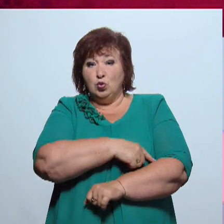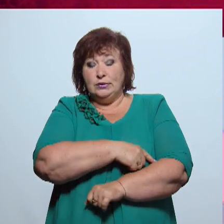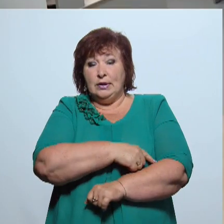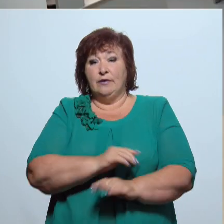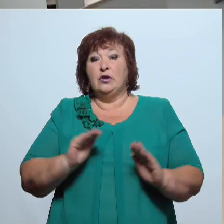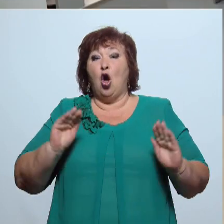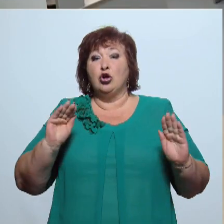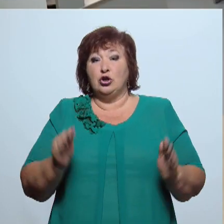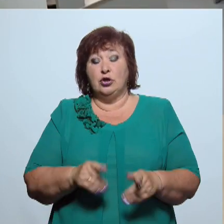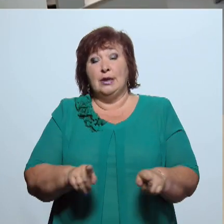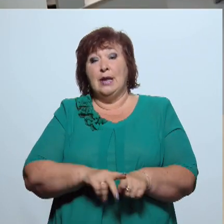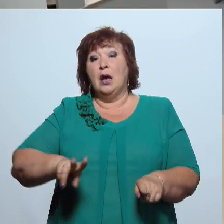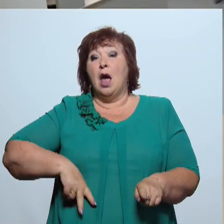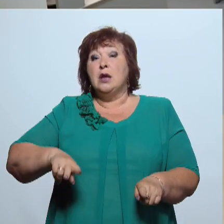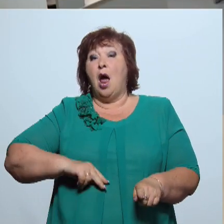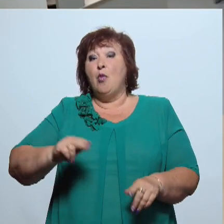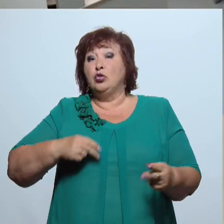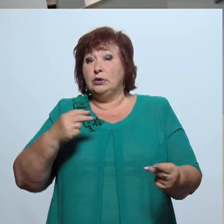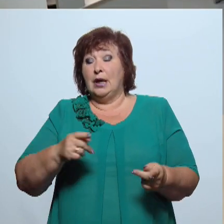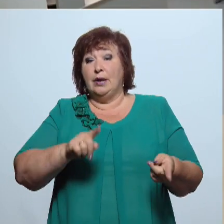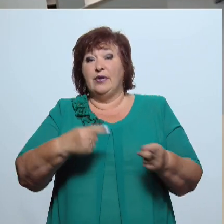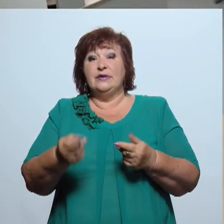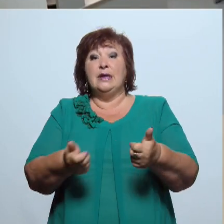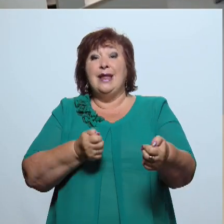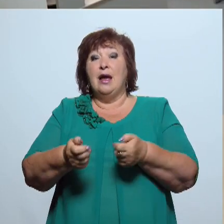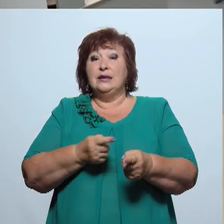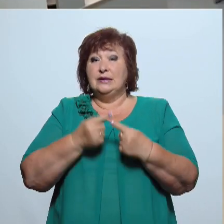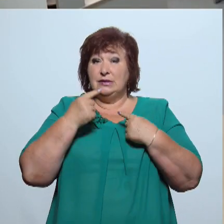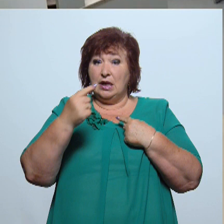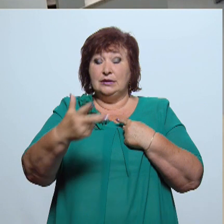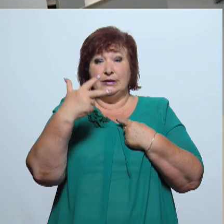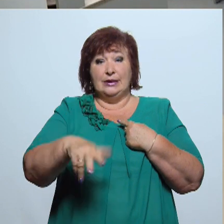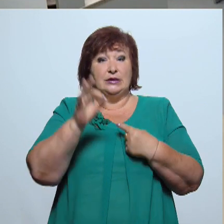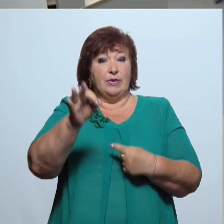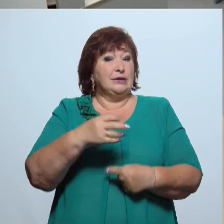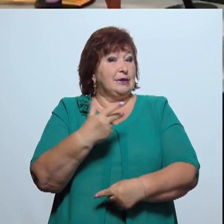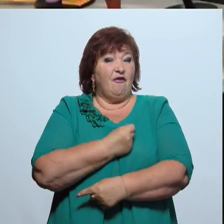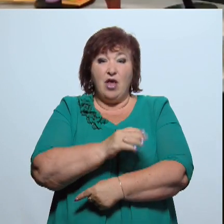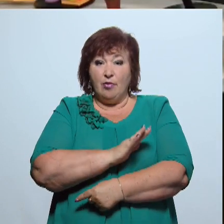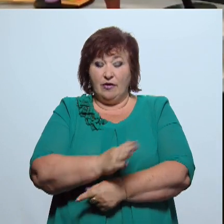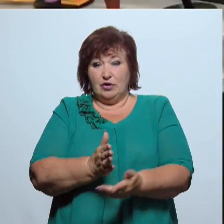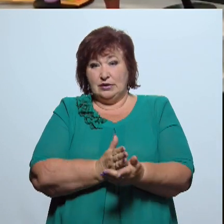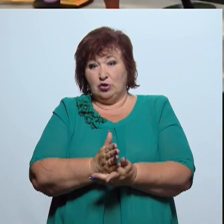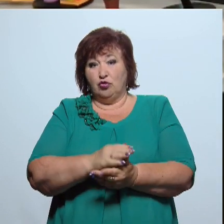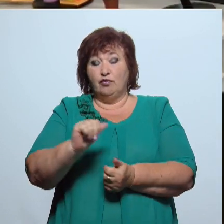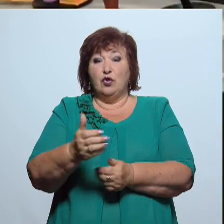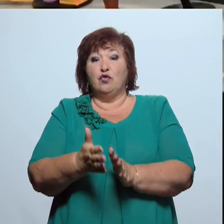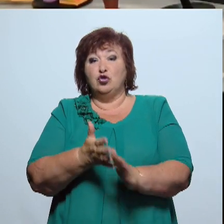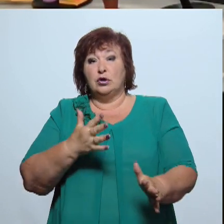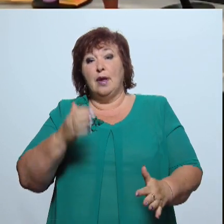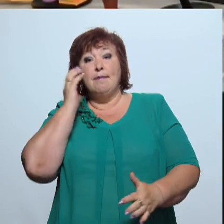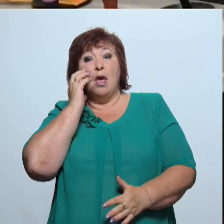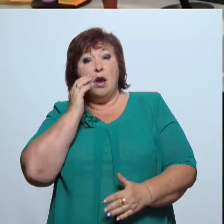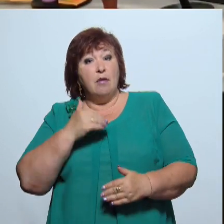ограничения. Так, работодателям предписано перевести на дистант 30% непривитых сотрудников. В первую очередь это касается